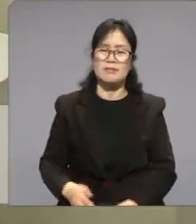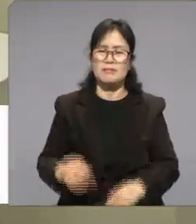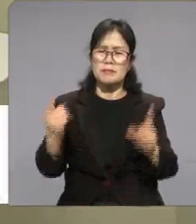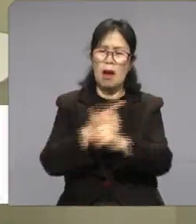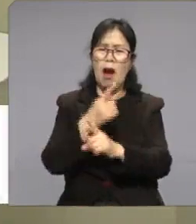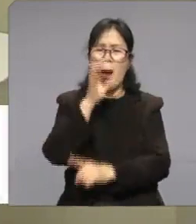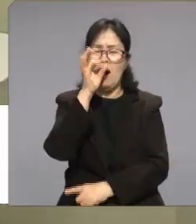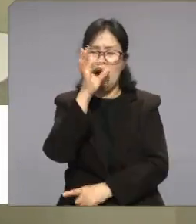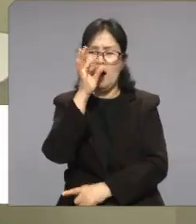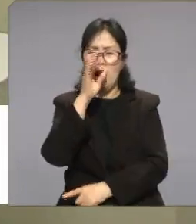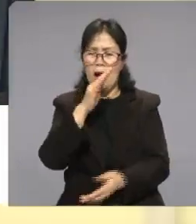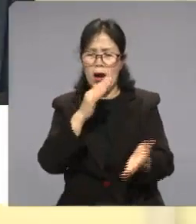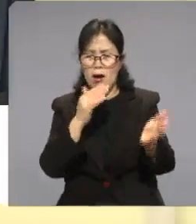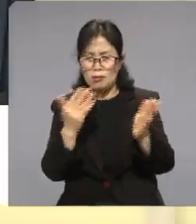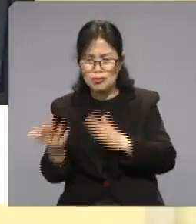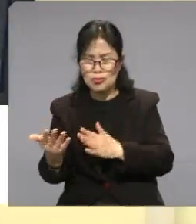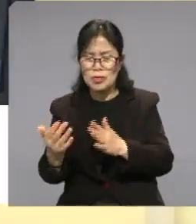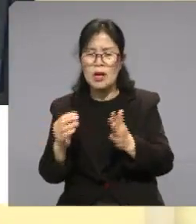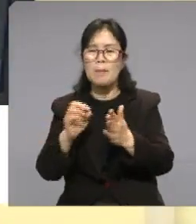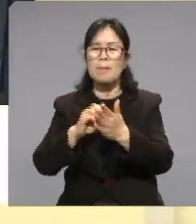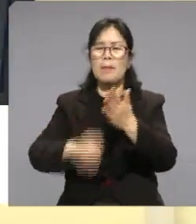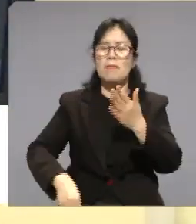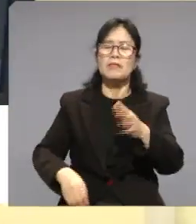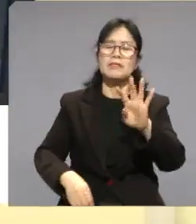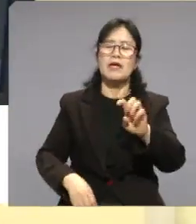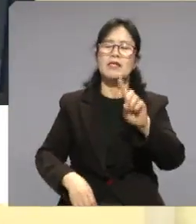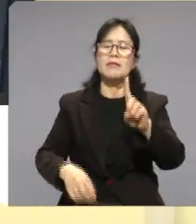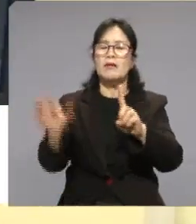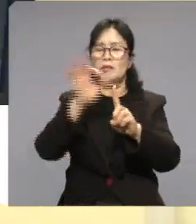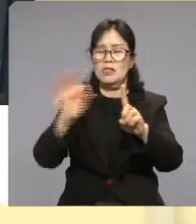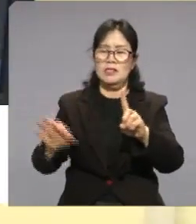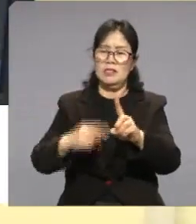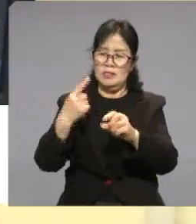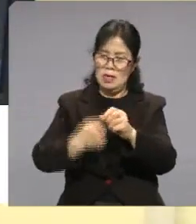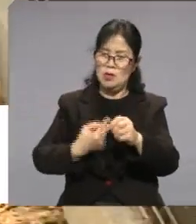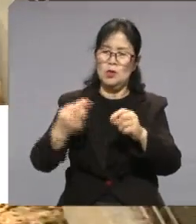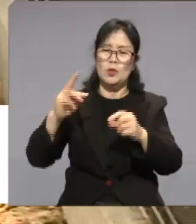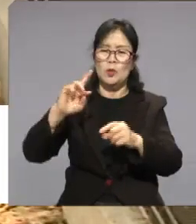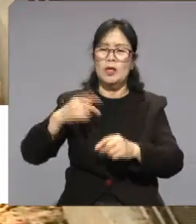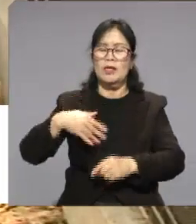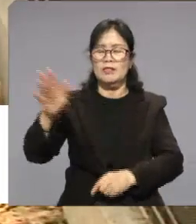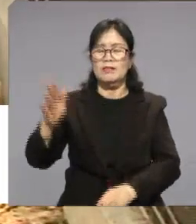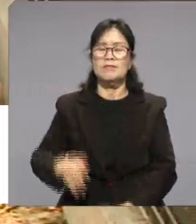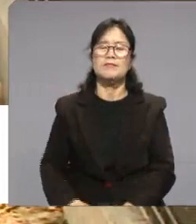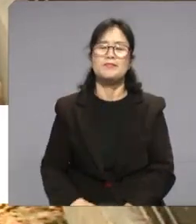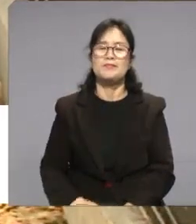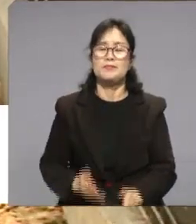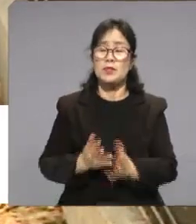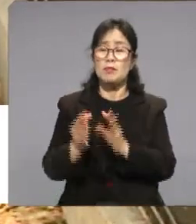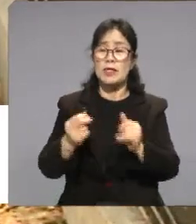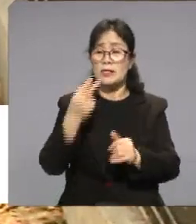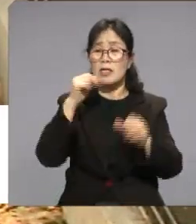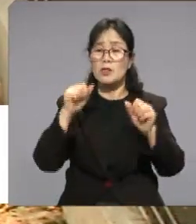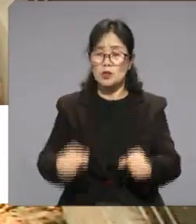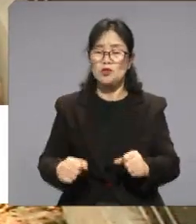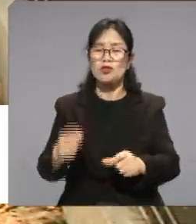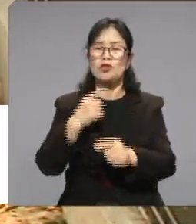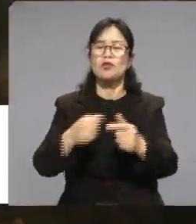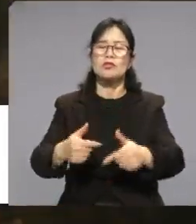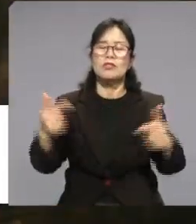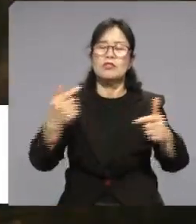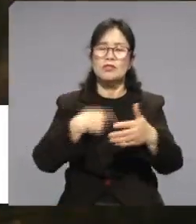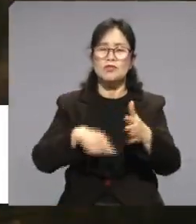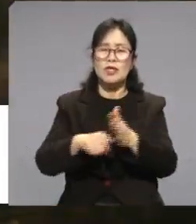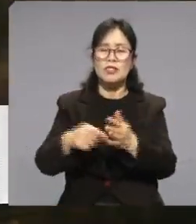불가능한 폐사체를 제외하면 무려 41% 있니다 전문가들은 생존율을 더 높이려면